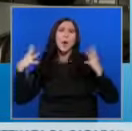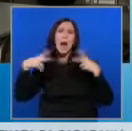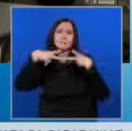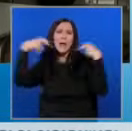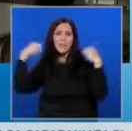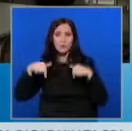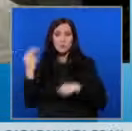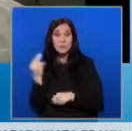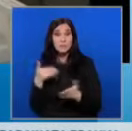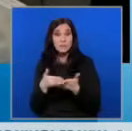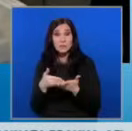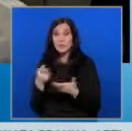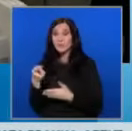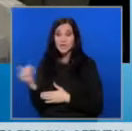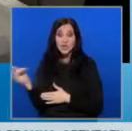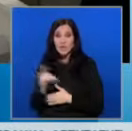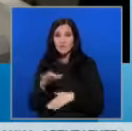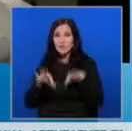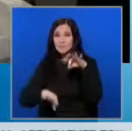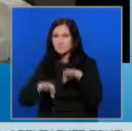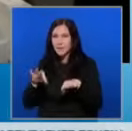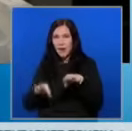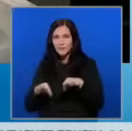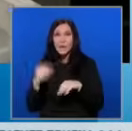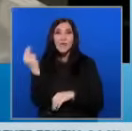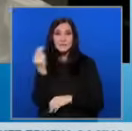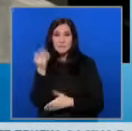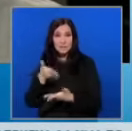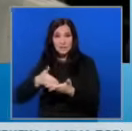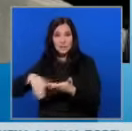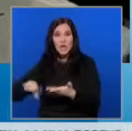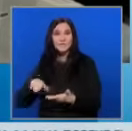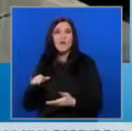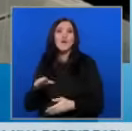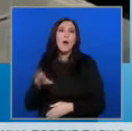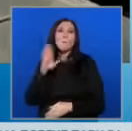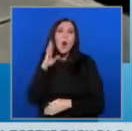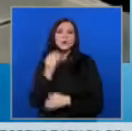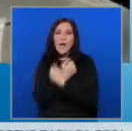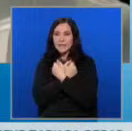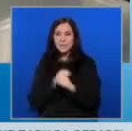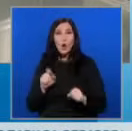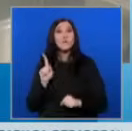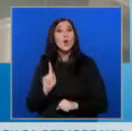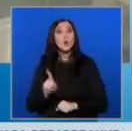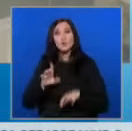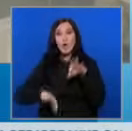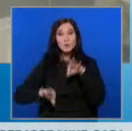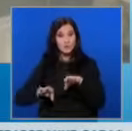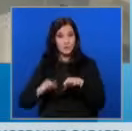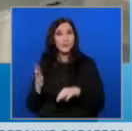в Сърбия, затова ще са идвали избиратели от сръбската част в Босна и Херцеговина, които да гласуват. Те